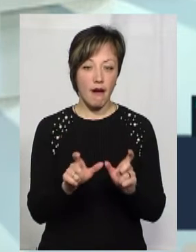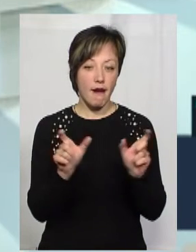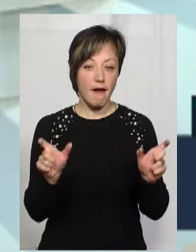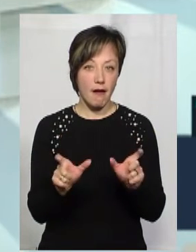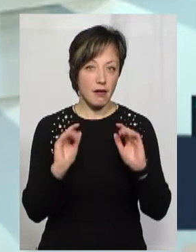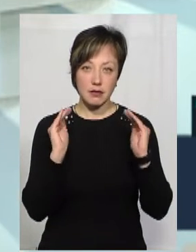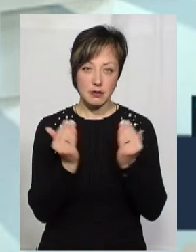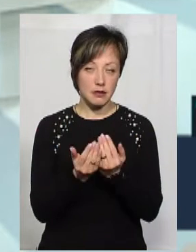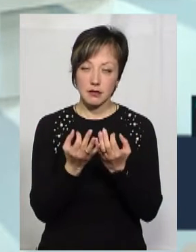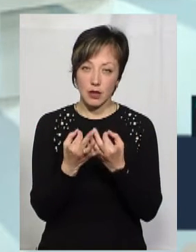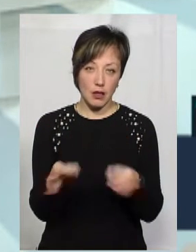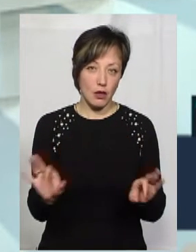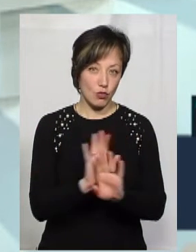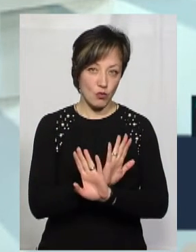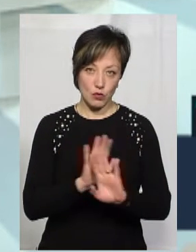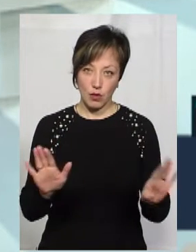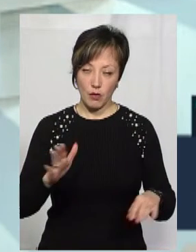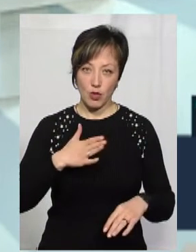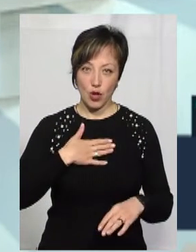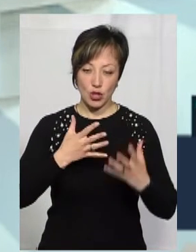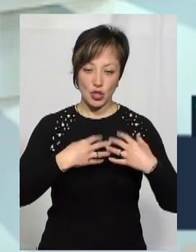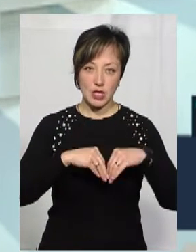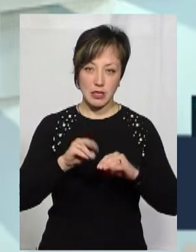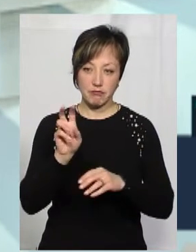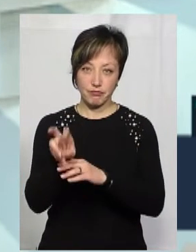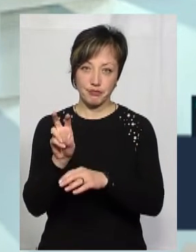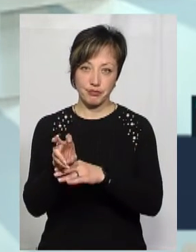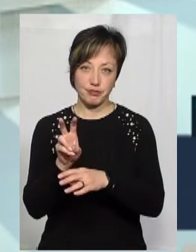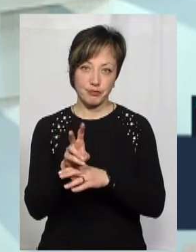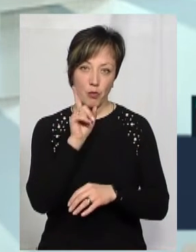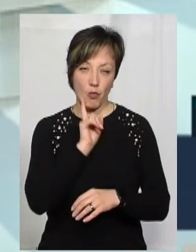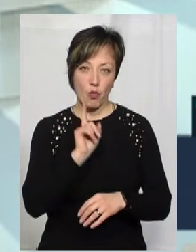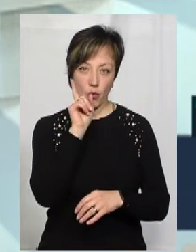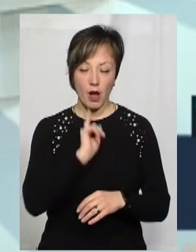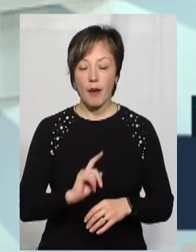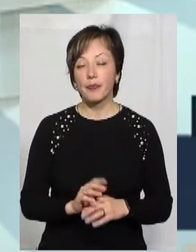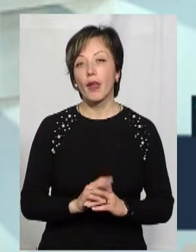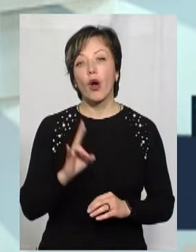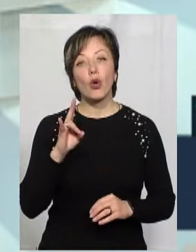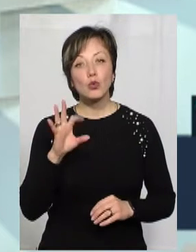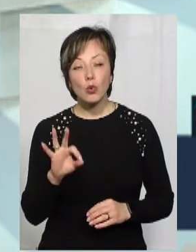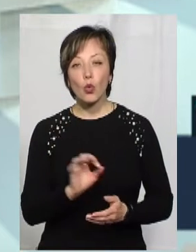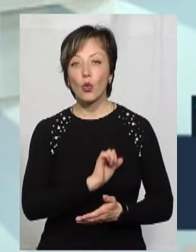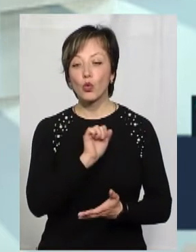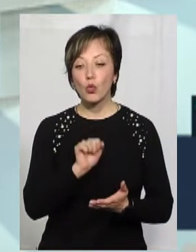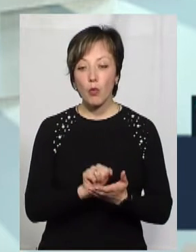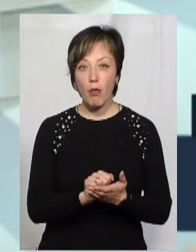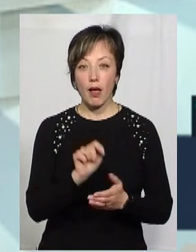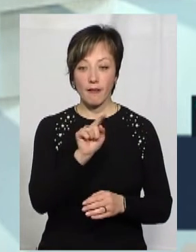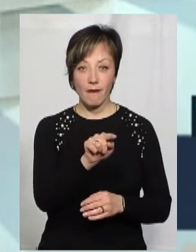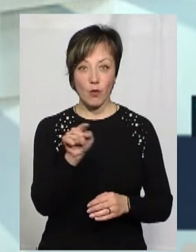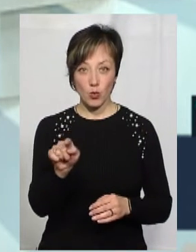просто не допускаємо, не маємо права допускати наших потенційних усиновителів. Разом з тим, ті документи, по яких